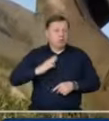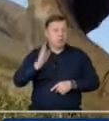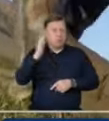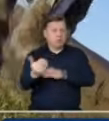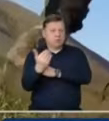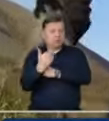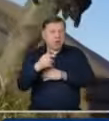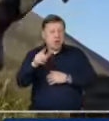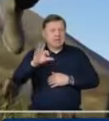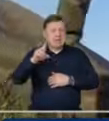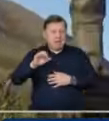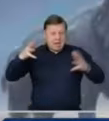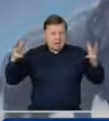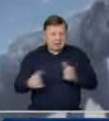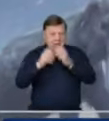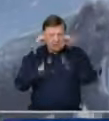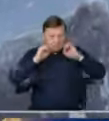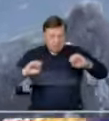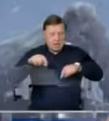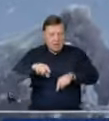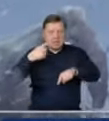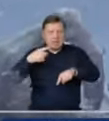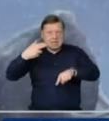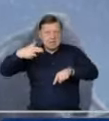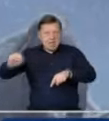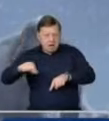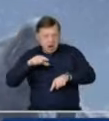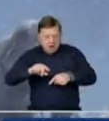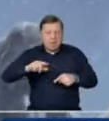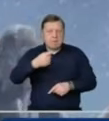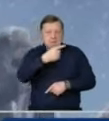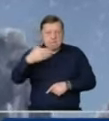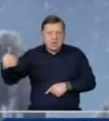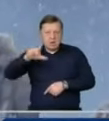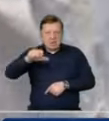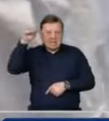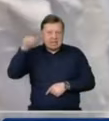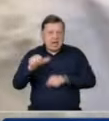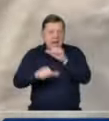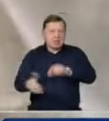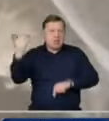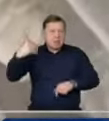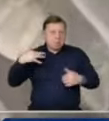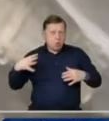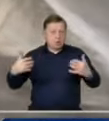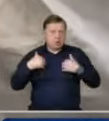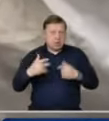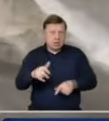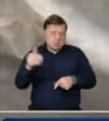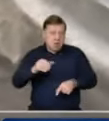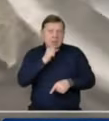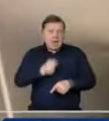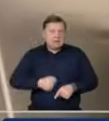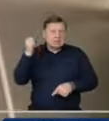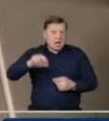północno-wschodnich krańcach Syberii specjaliści wyodrębnili DNA osobnika, który żył 1 200 000 lat temu. Może być to najstarszy kod genetyczny,